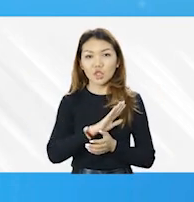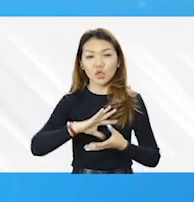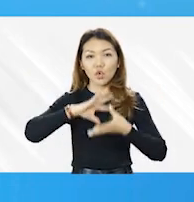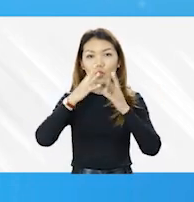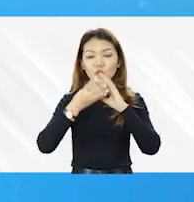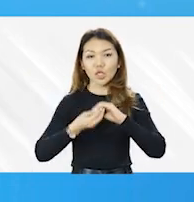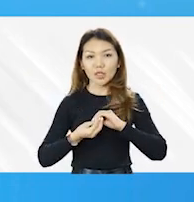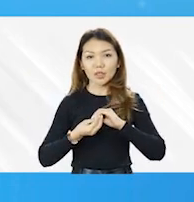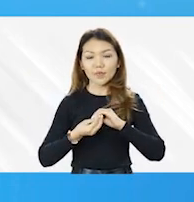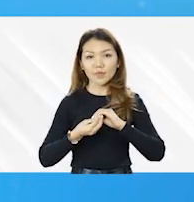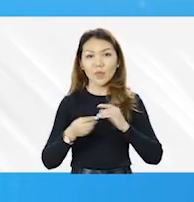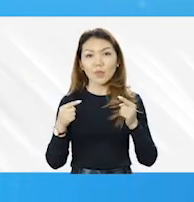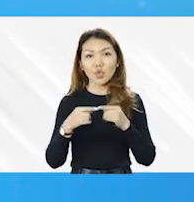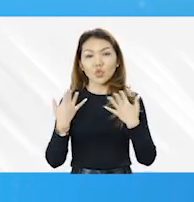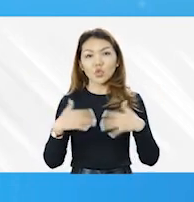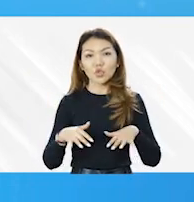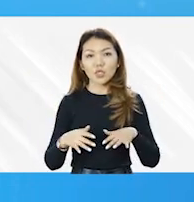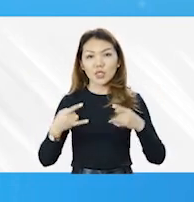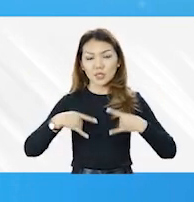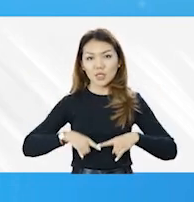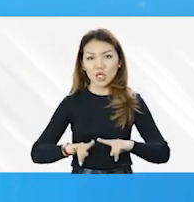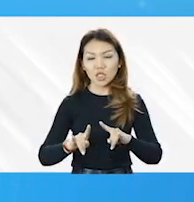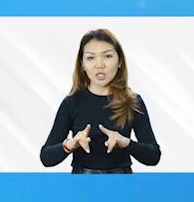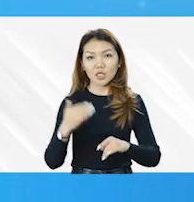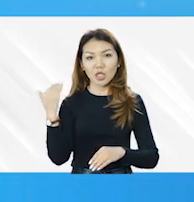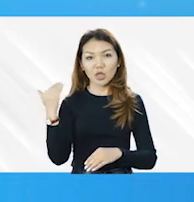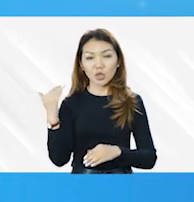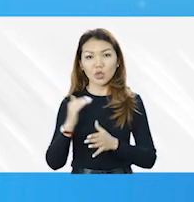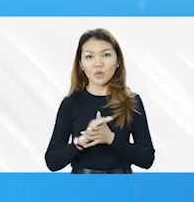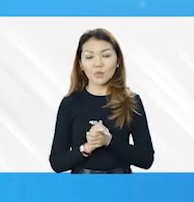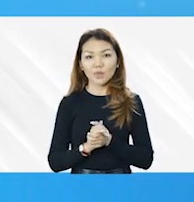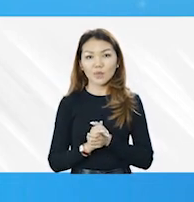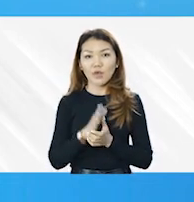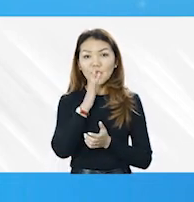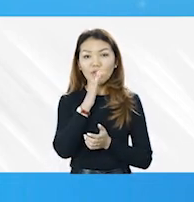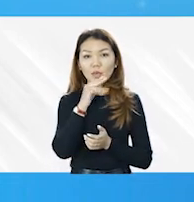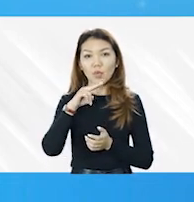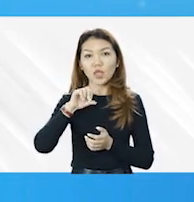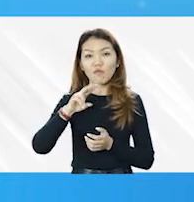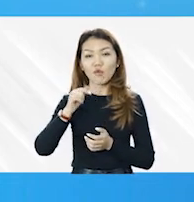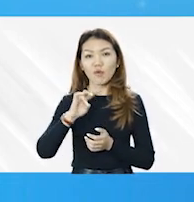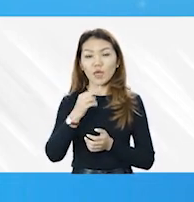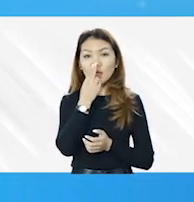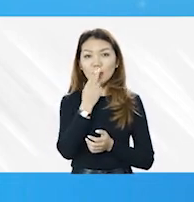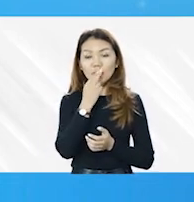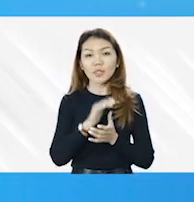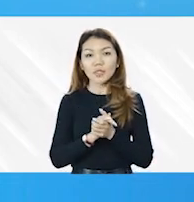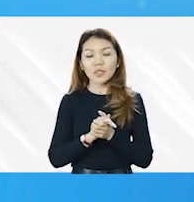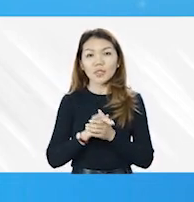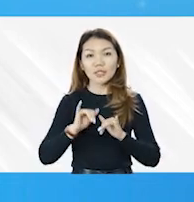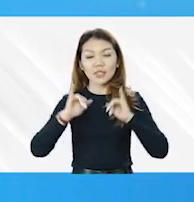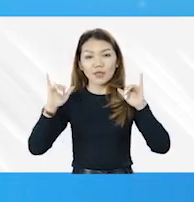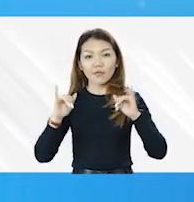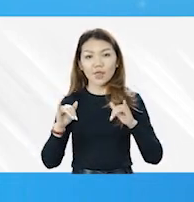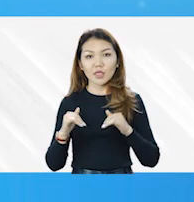яйцеклеток у женщины определено уже к моменту ее собственного рождения. Во время полового созревания происходят удивительные